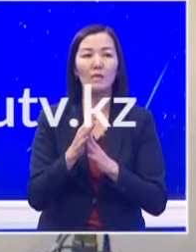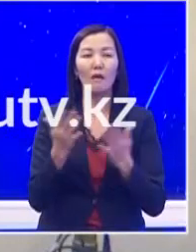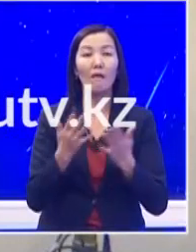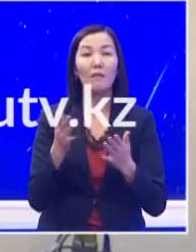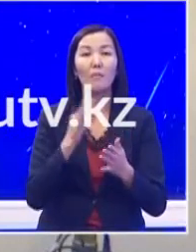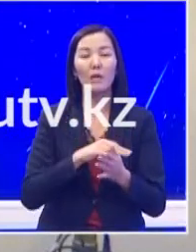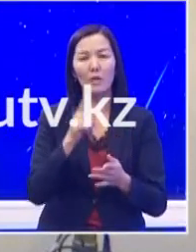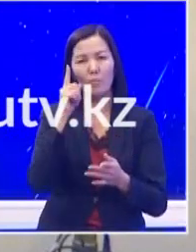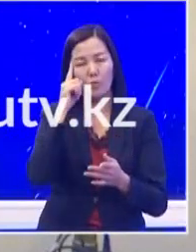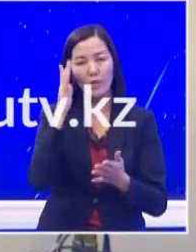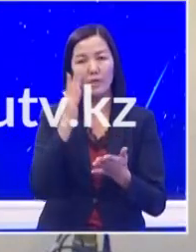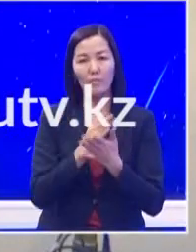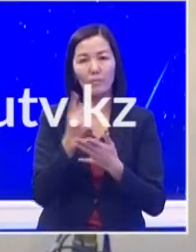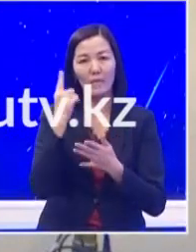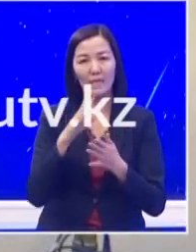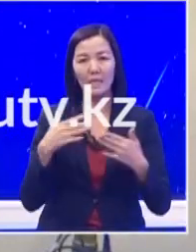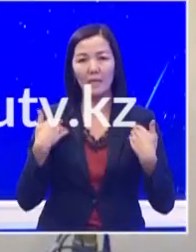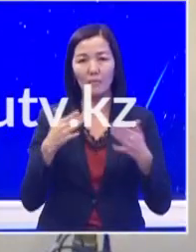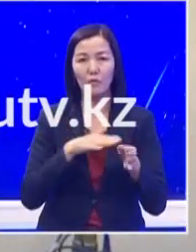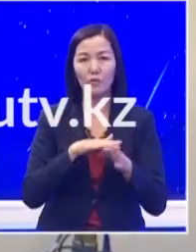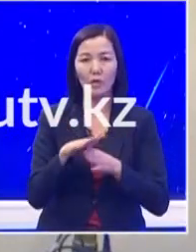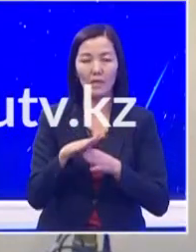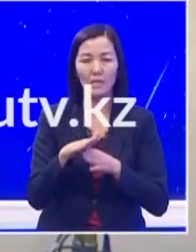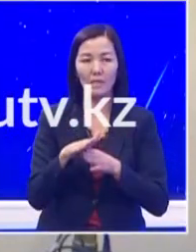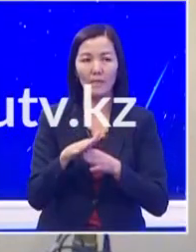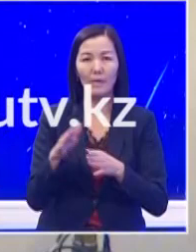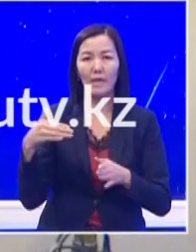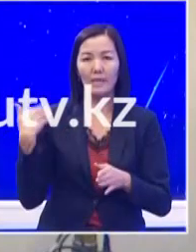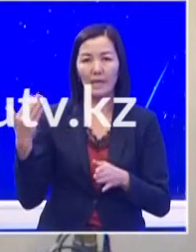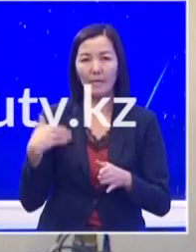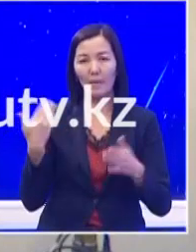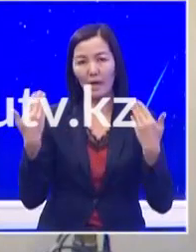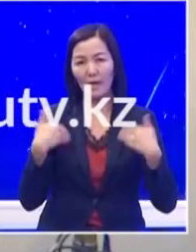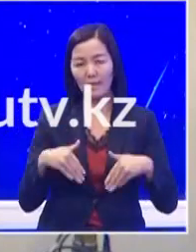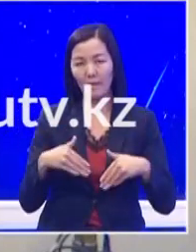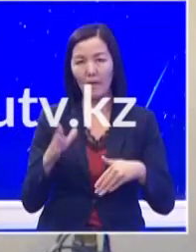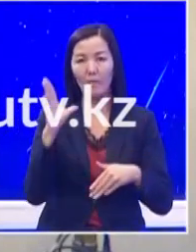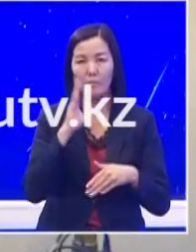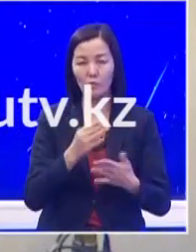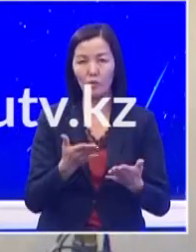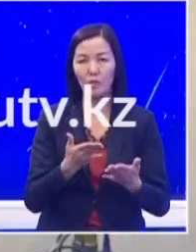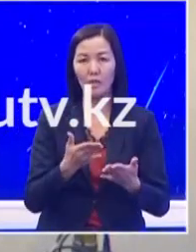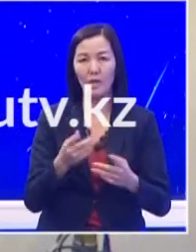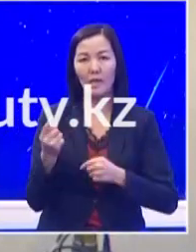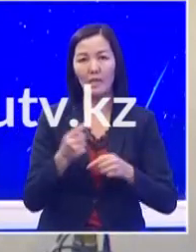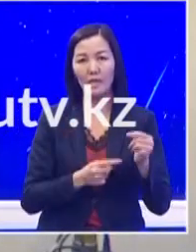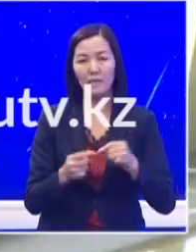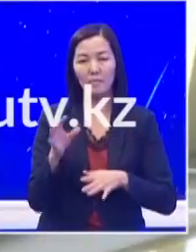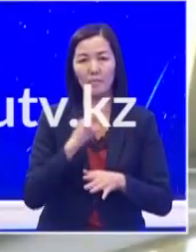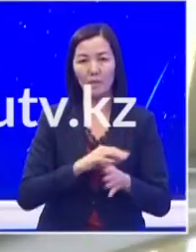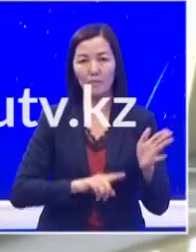болды. Бірақ мен игі идеямды жүзеге асырдым. Жасыл дәрумендер адам ағзасына тиімді. Сондықтан да болар кәсібім табыста келе